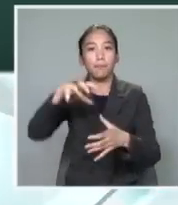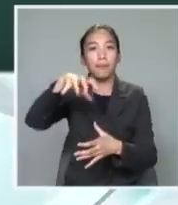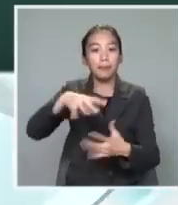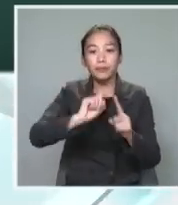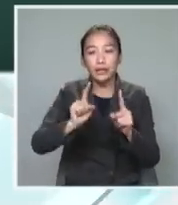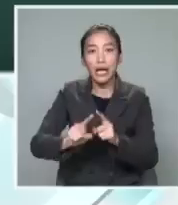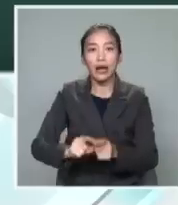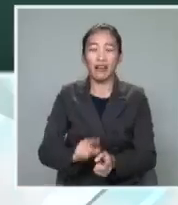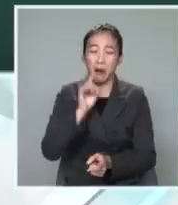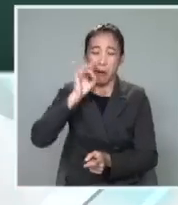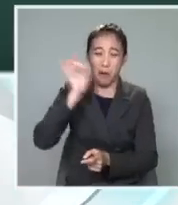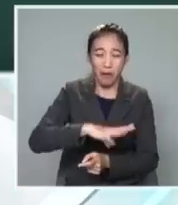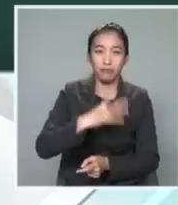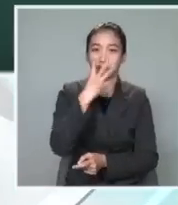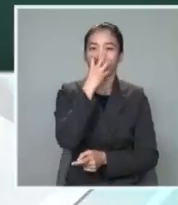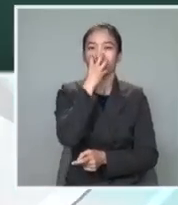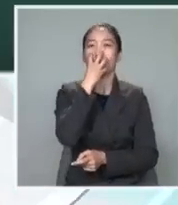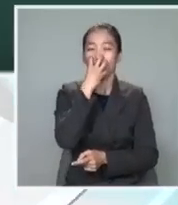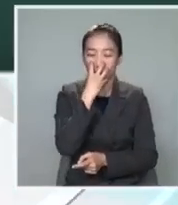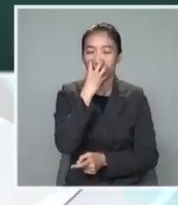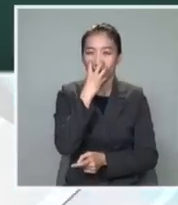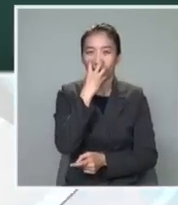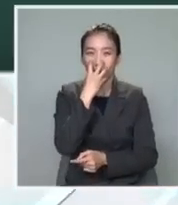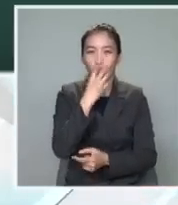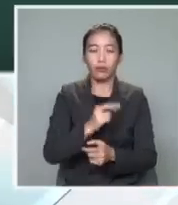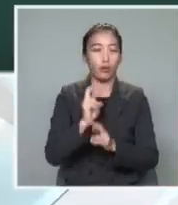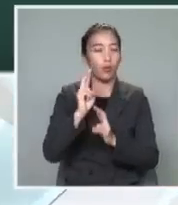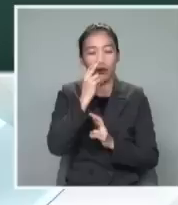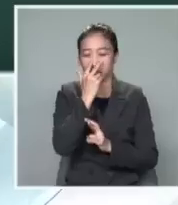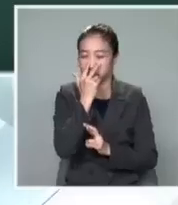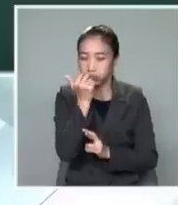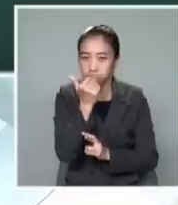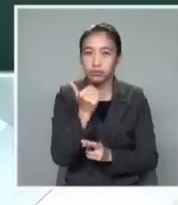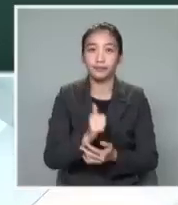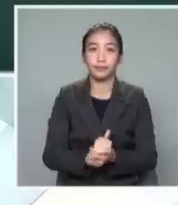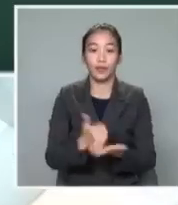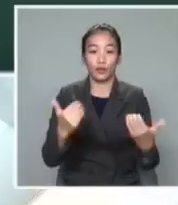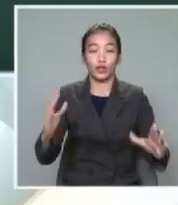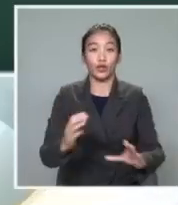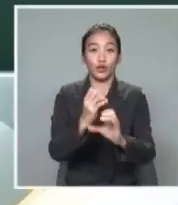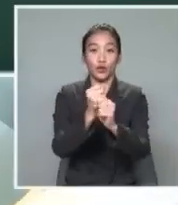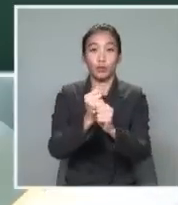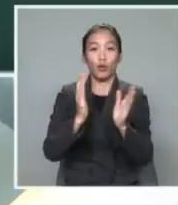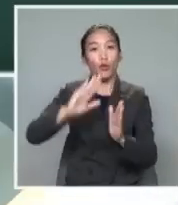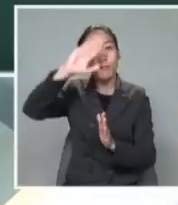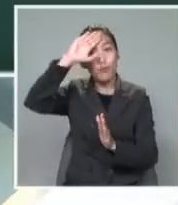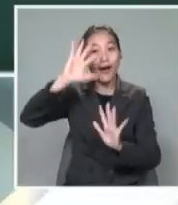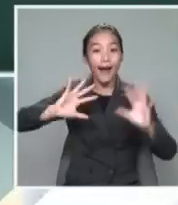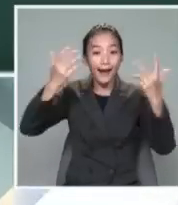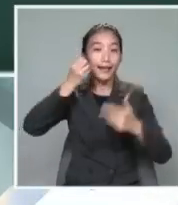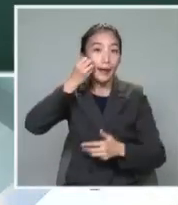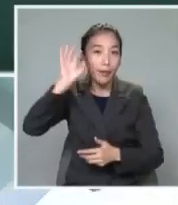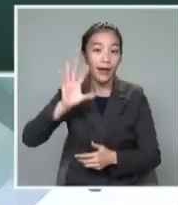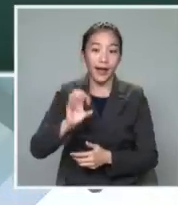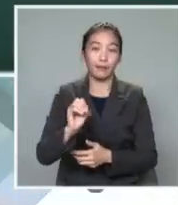ครื่องช่วยหายใจและเฝ้าระวังอย่างใกล้ชิดนะครับโดยสรุปวันนี้มีผู้ป่วยกลับบ้านรวมแล้วเท่ากับ52ร